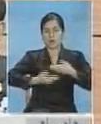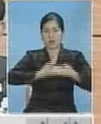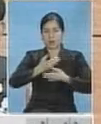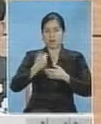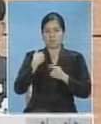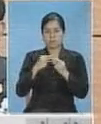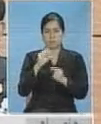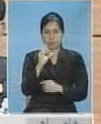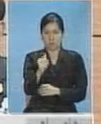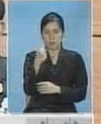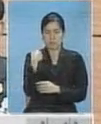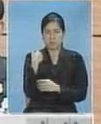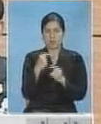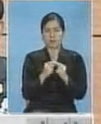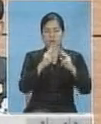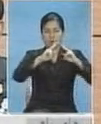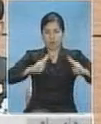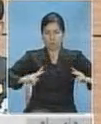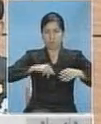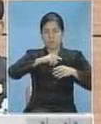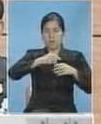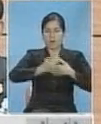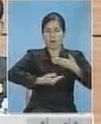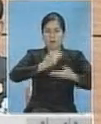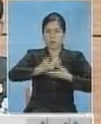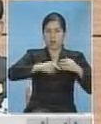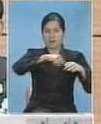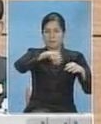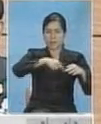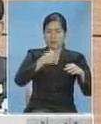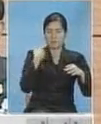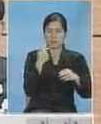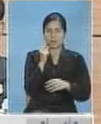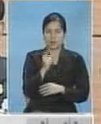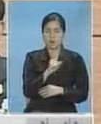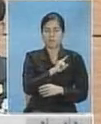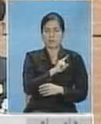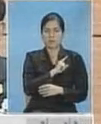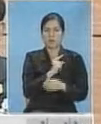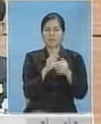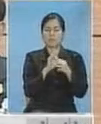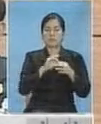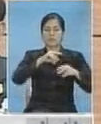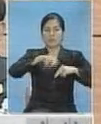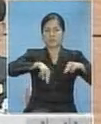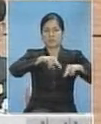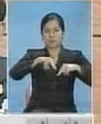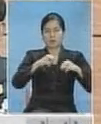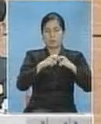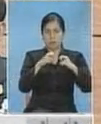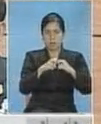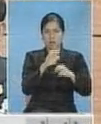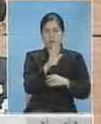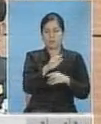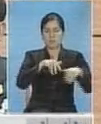การค้าภายในที่จะต้องดูแลในเรื่องของการแก้ไขปัญหาเศรษฐกิจปากท้องให้กับพี่น้องประชาชนกับไม่ดำเนินการทำงานเชิง